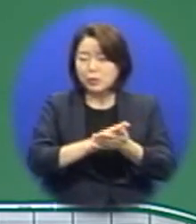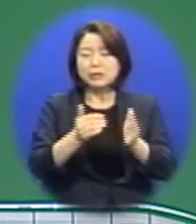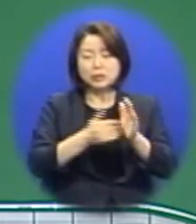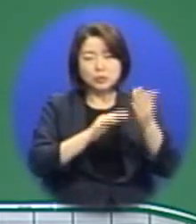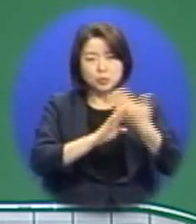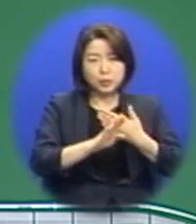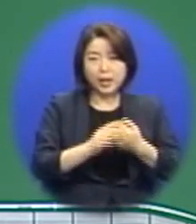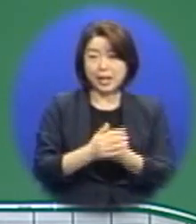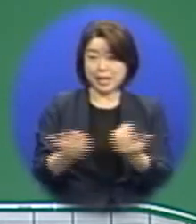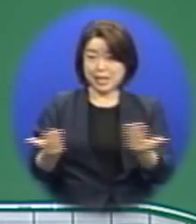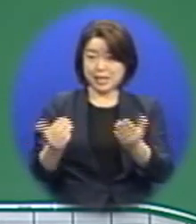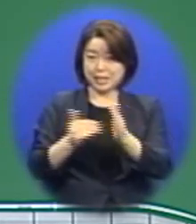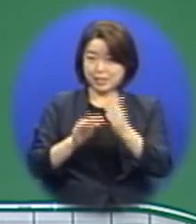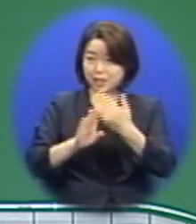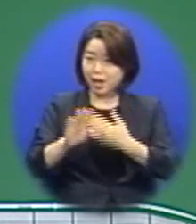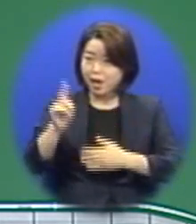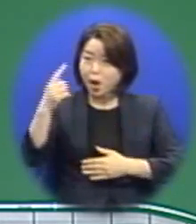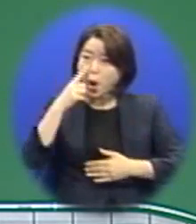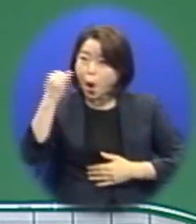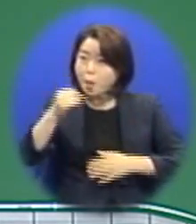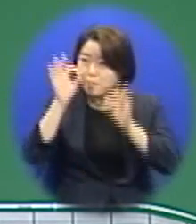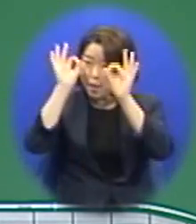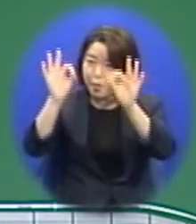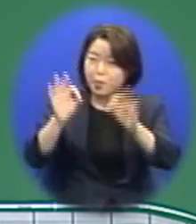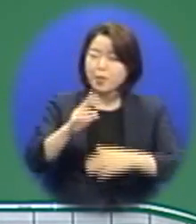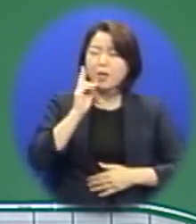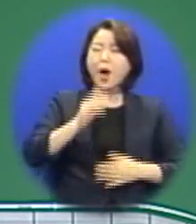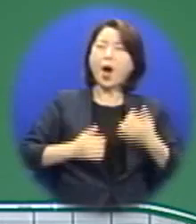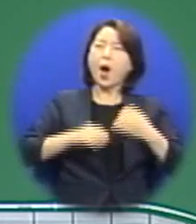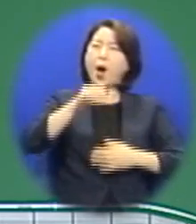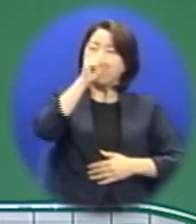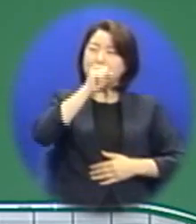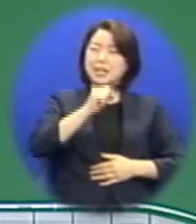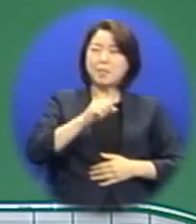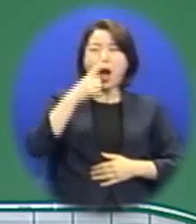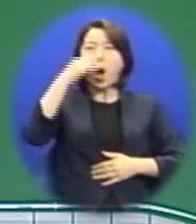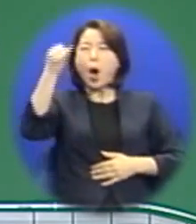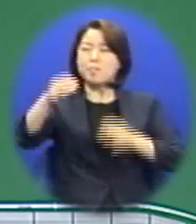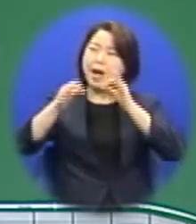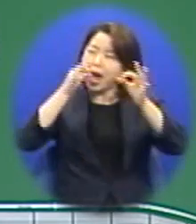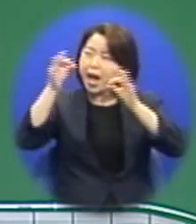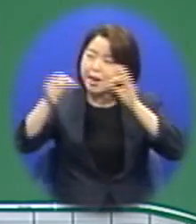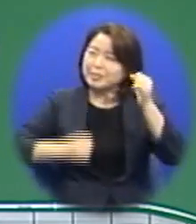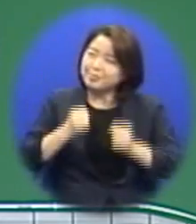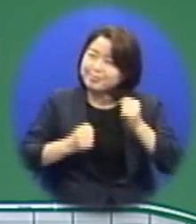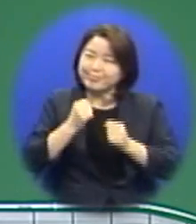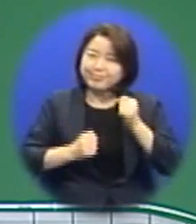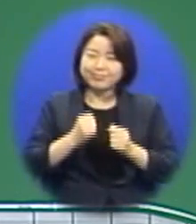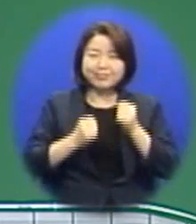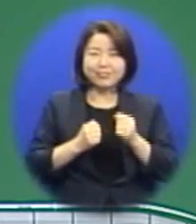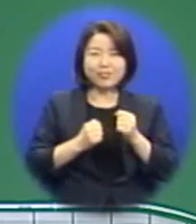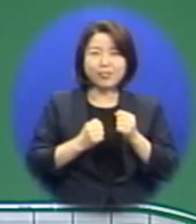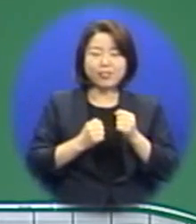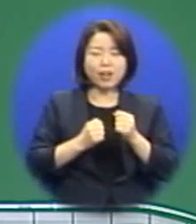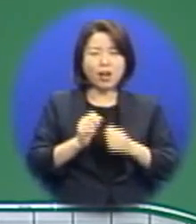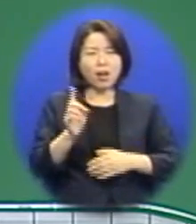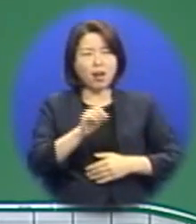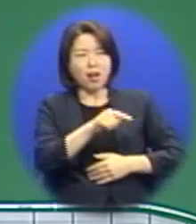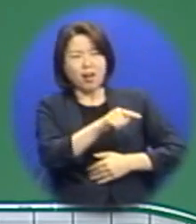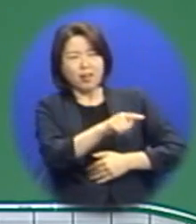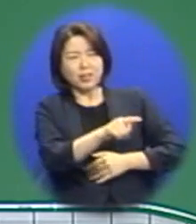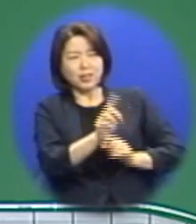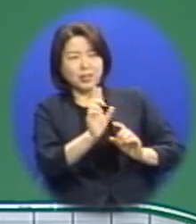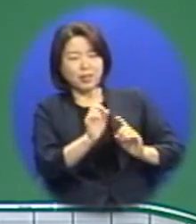퇴근해 오는 엄마를 보고는 너무 좋아서 엄마 그러고는 달려오는데 도대체 이 아이를